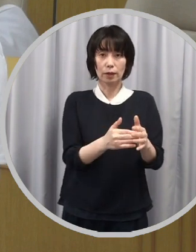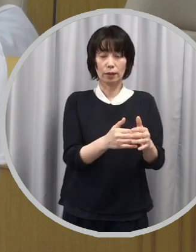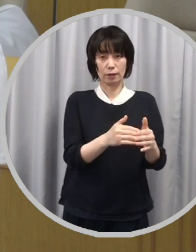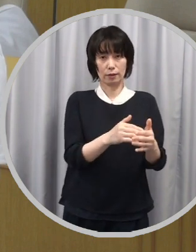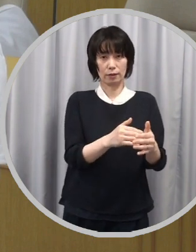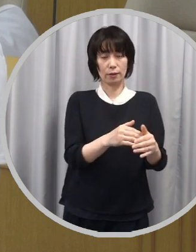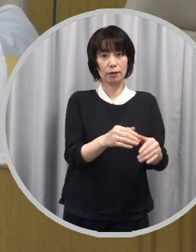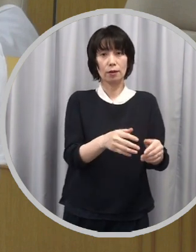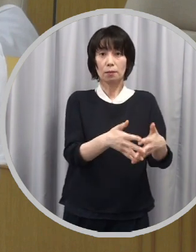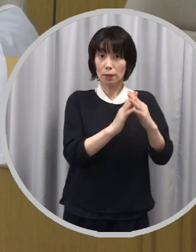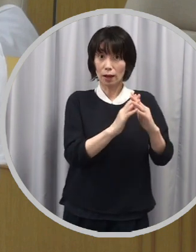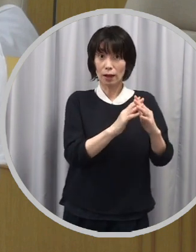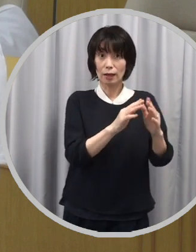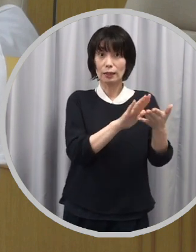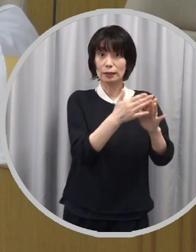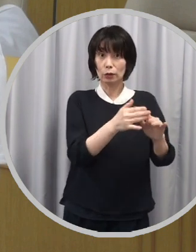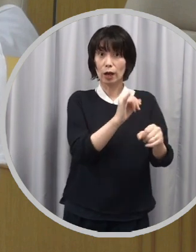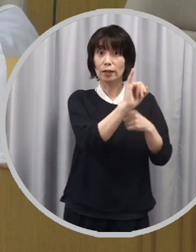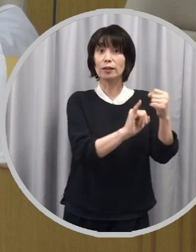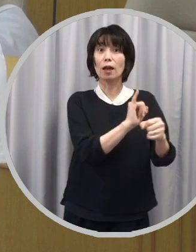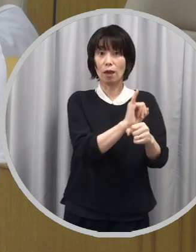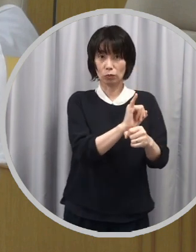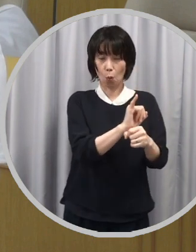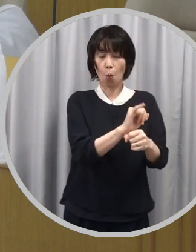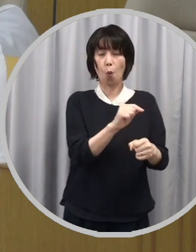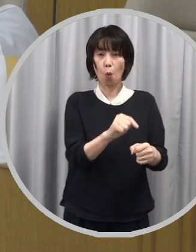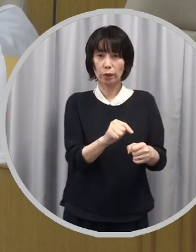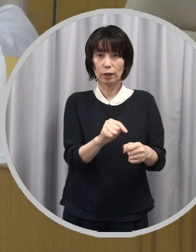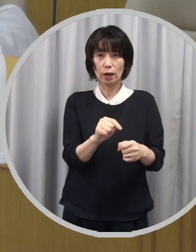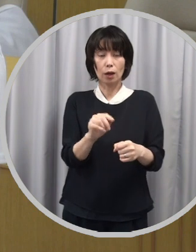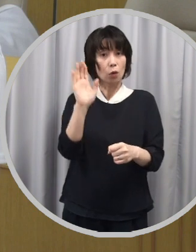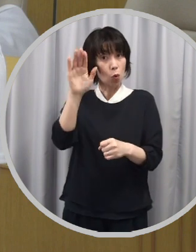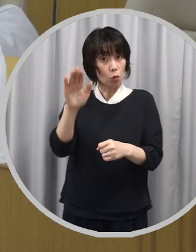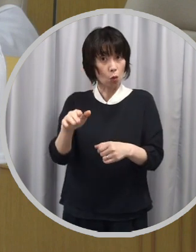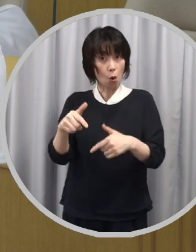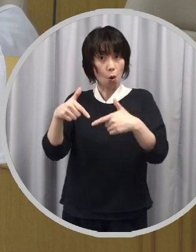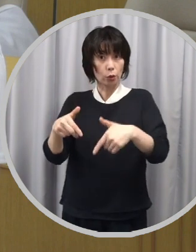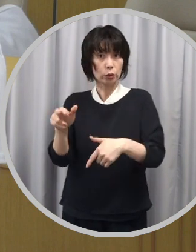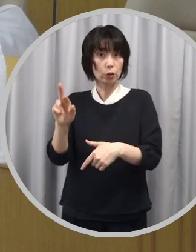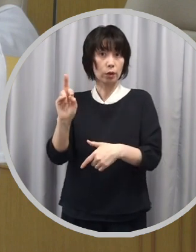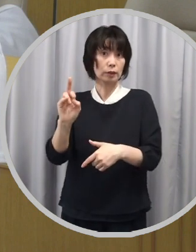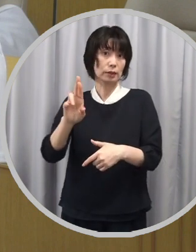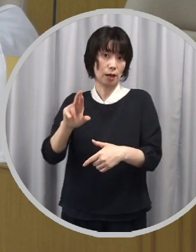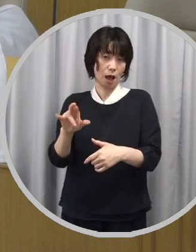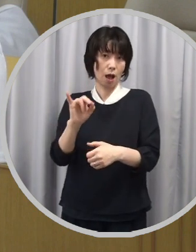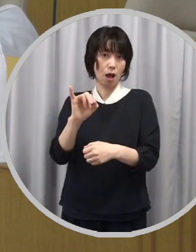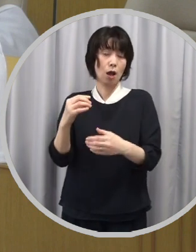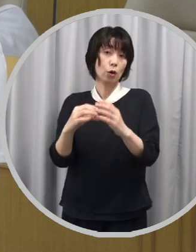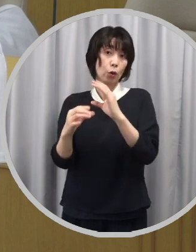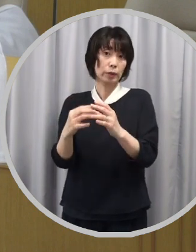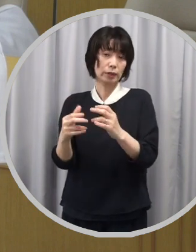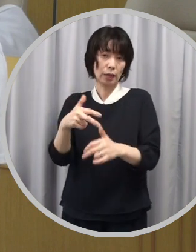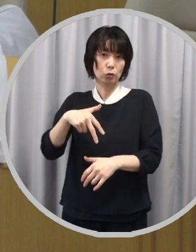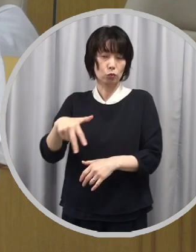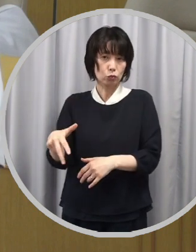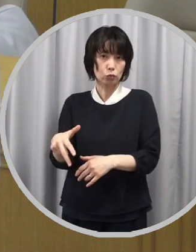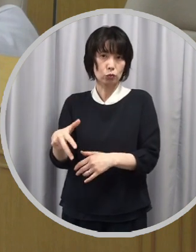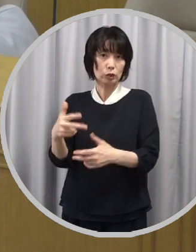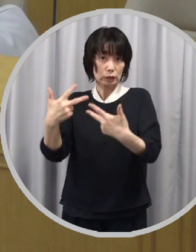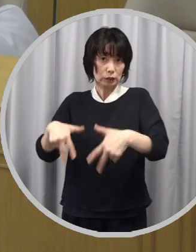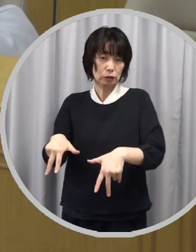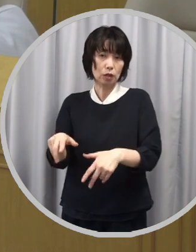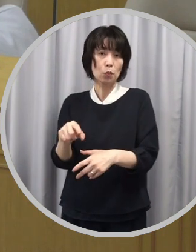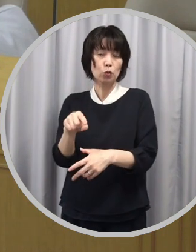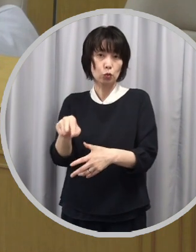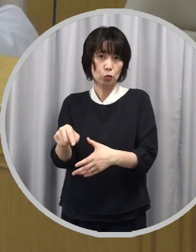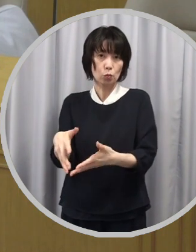ますさくらインターネットや、また京セラコミュニケーションズもコミュニケーションシステ